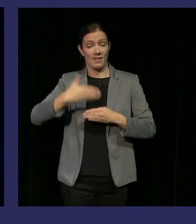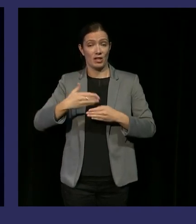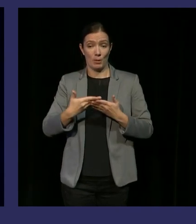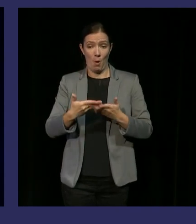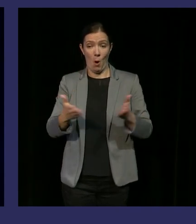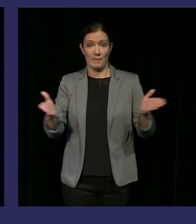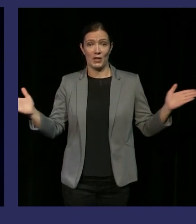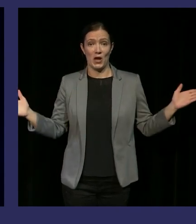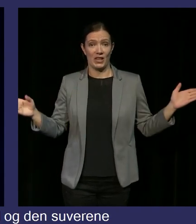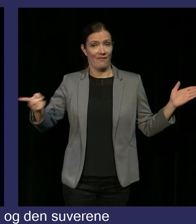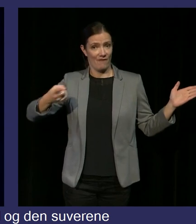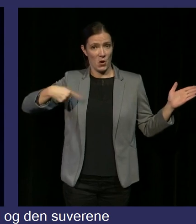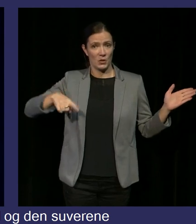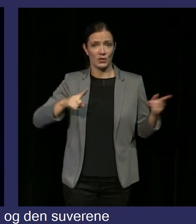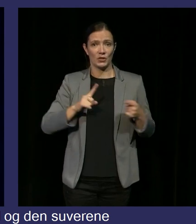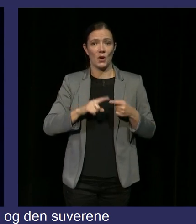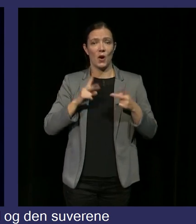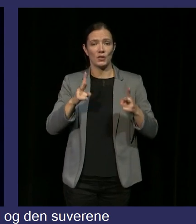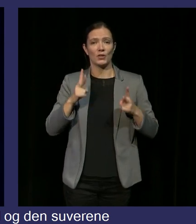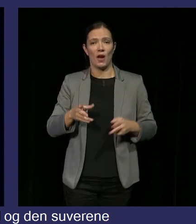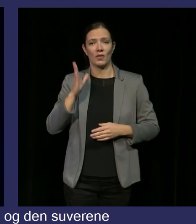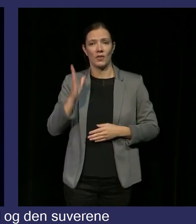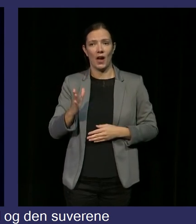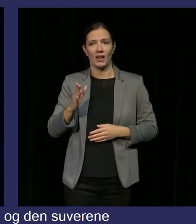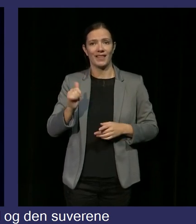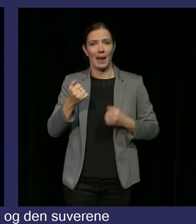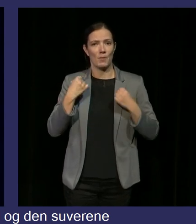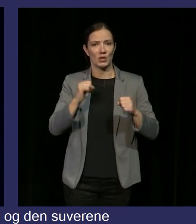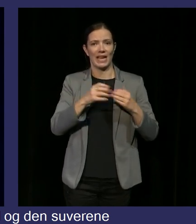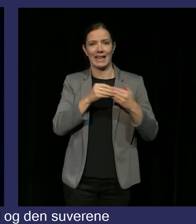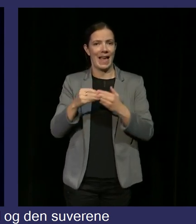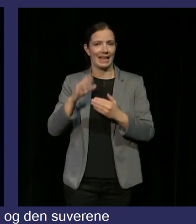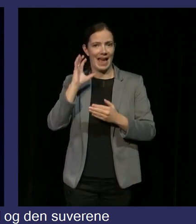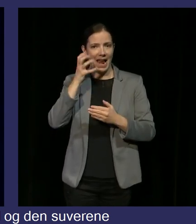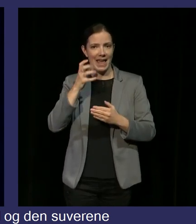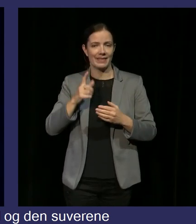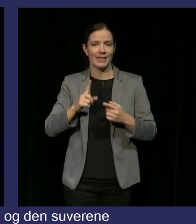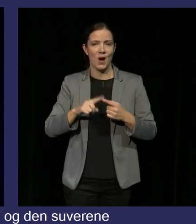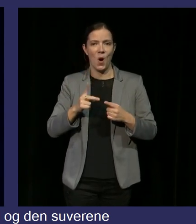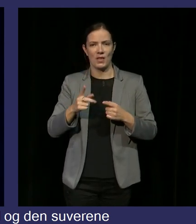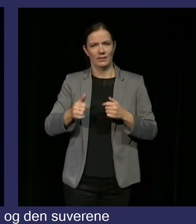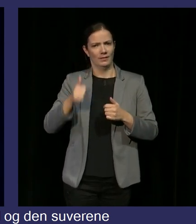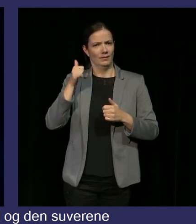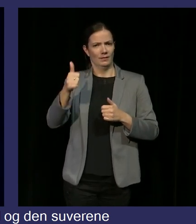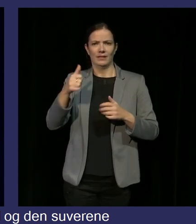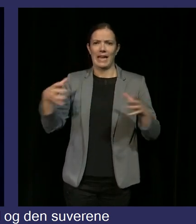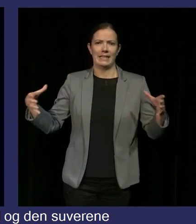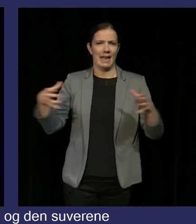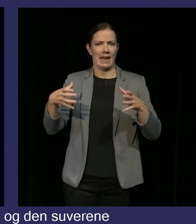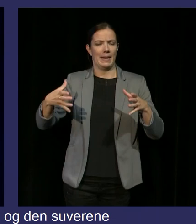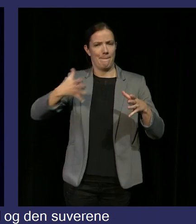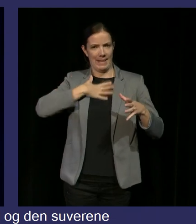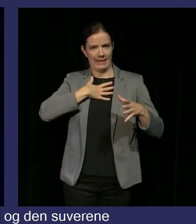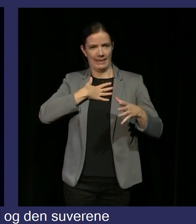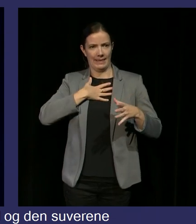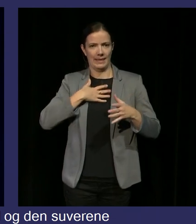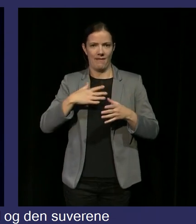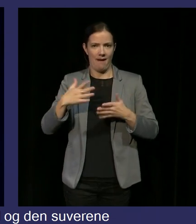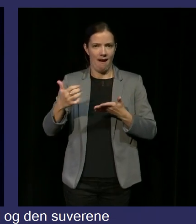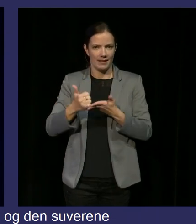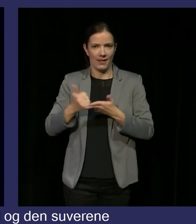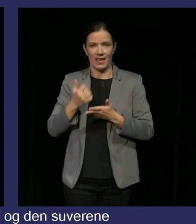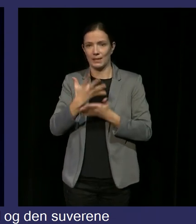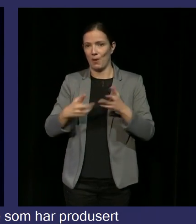åpnet dørene sine for oss. Og ikke minst takk til prosjektleder Erlend og den suverene gjengen min av medarbeidere